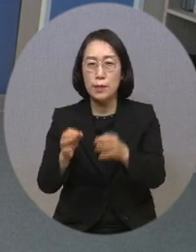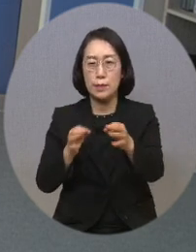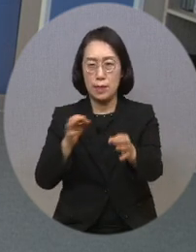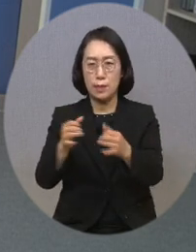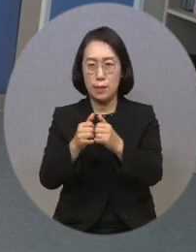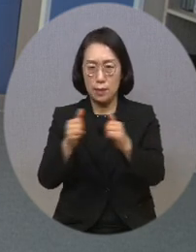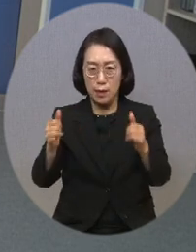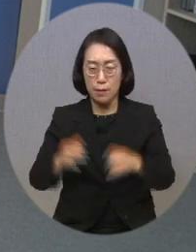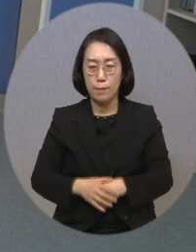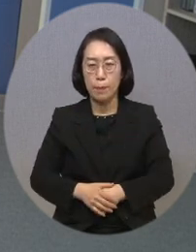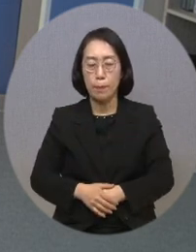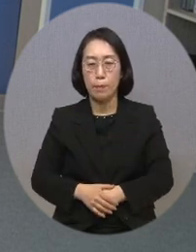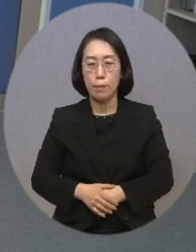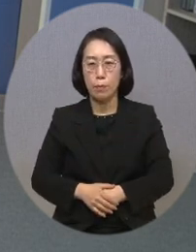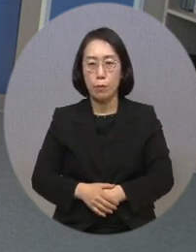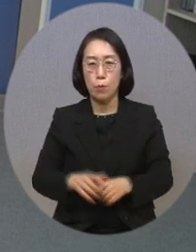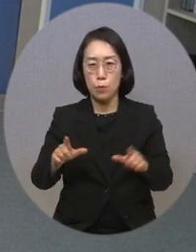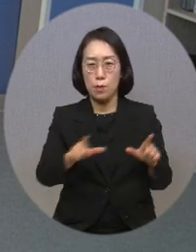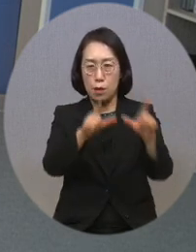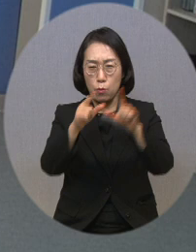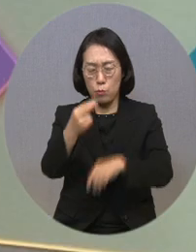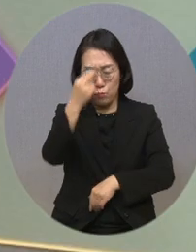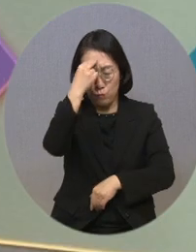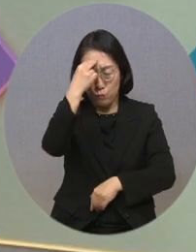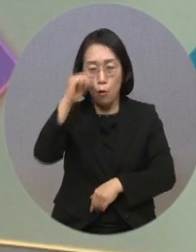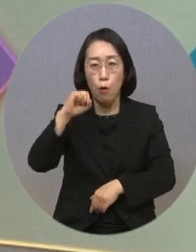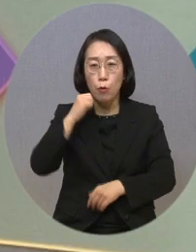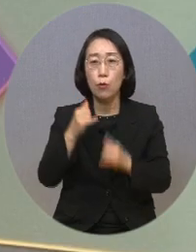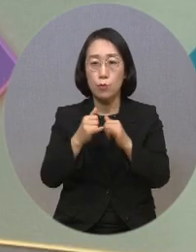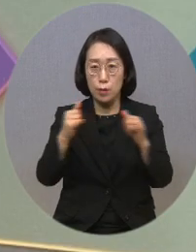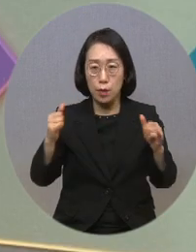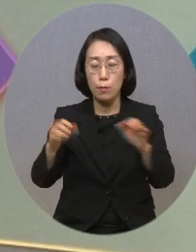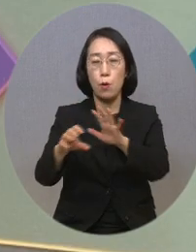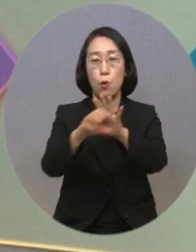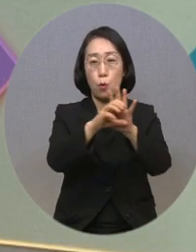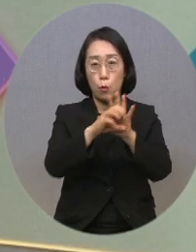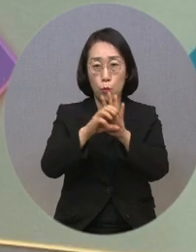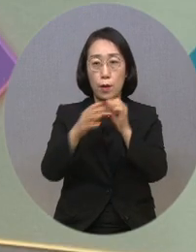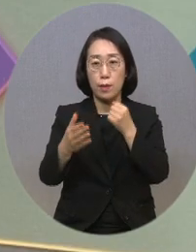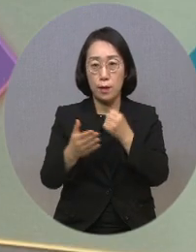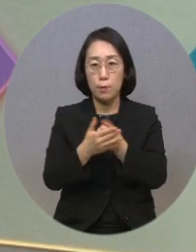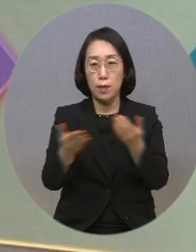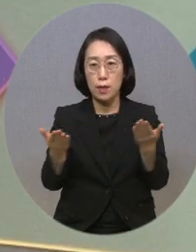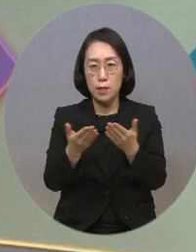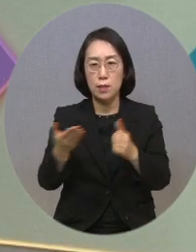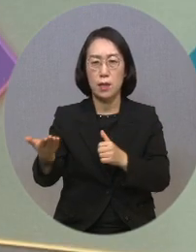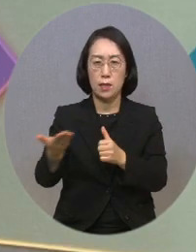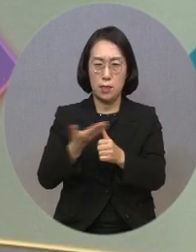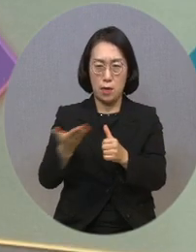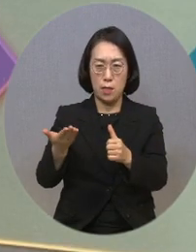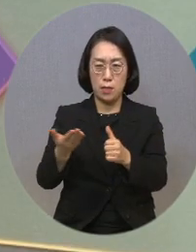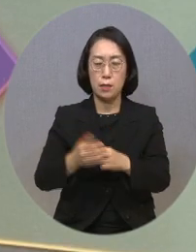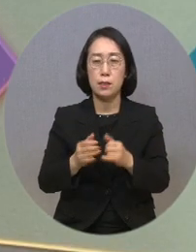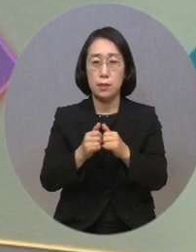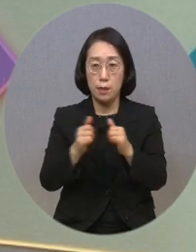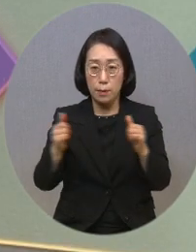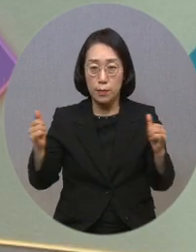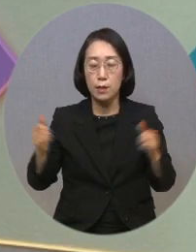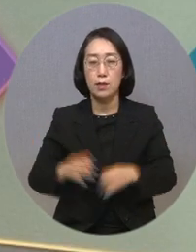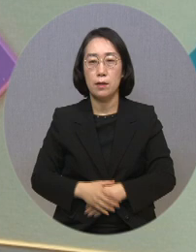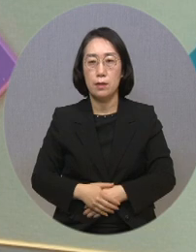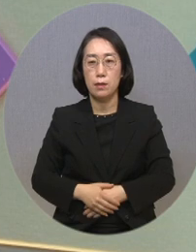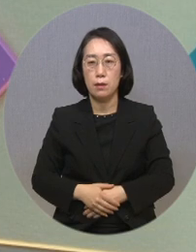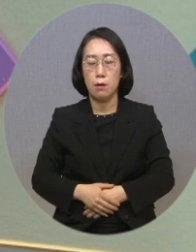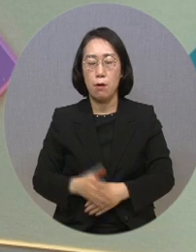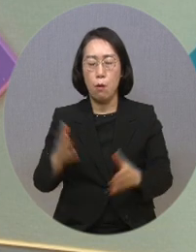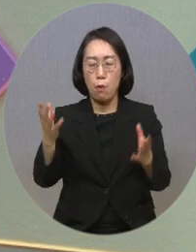또 취약계층에 계신 분들, 또 코로나19로 인해서 일자리를 잃으신 분들, 그분들이 지금 벼랑